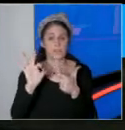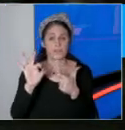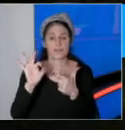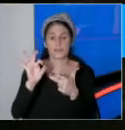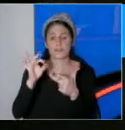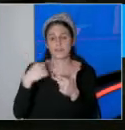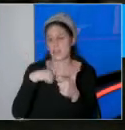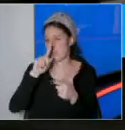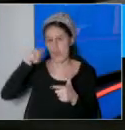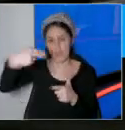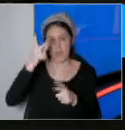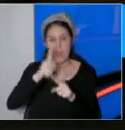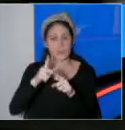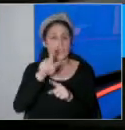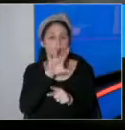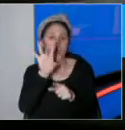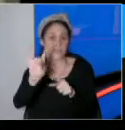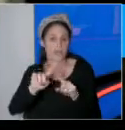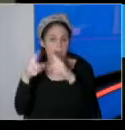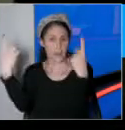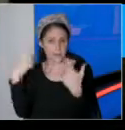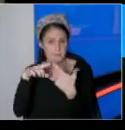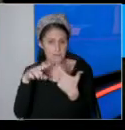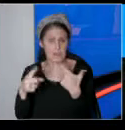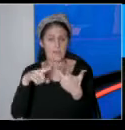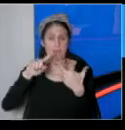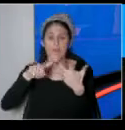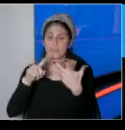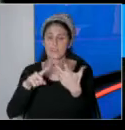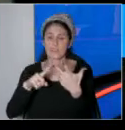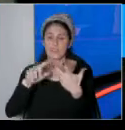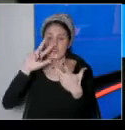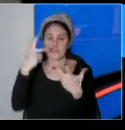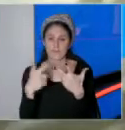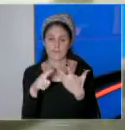כדי שאני לא יכולה ושאני אדביק אחרים. והדבר השלישי, זאת חובה